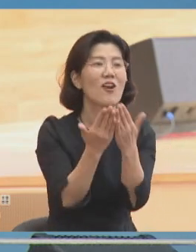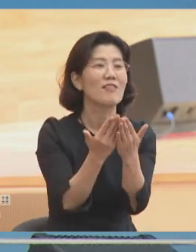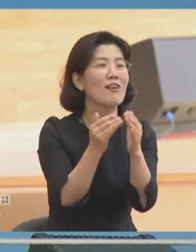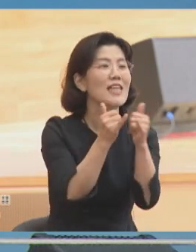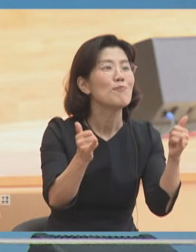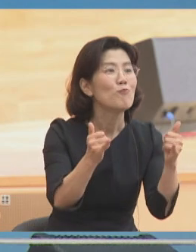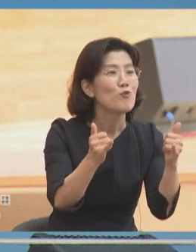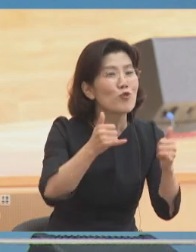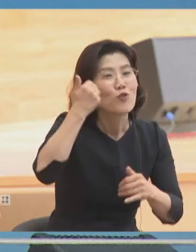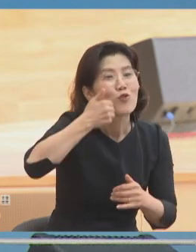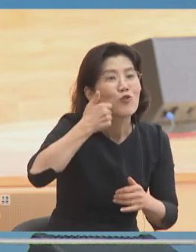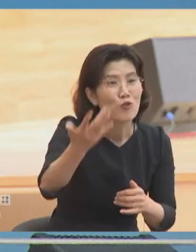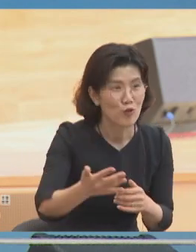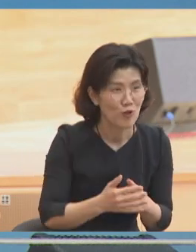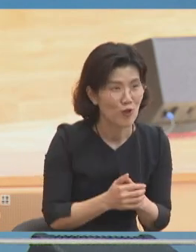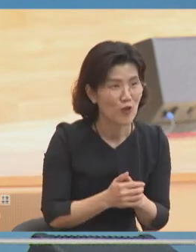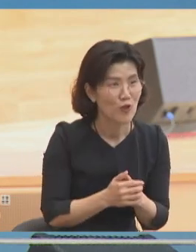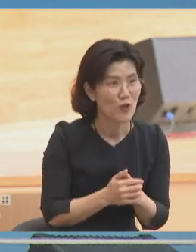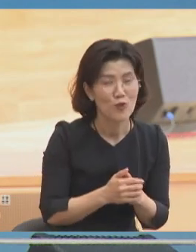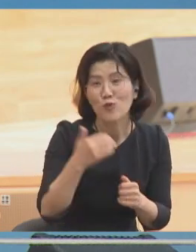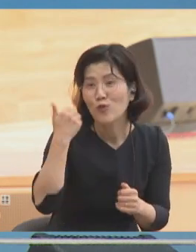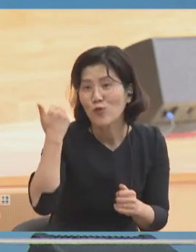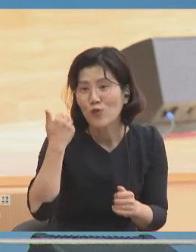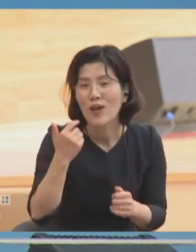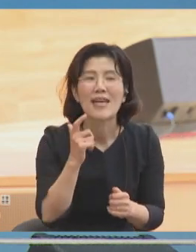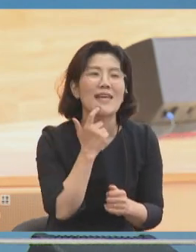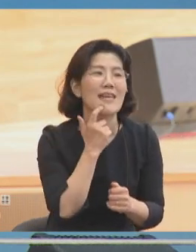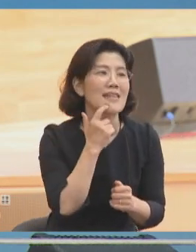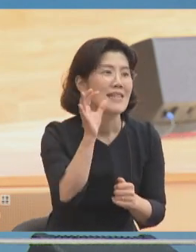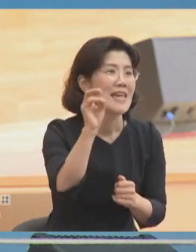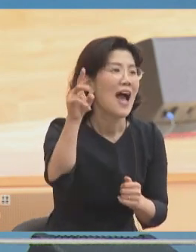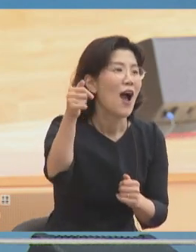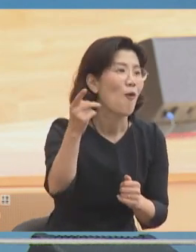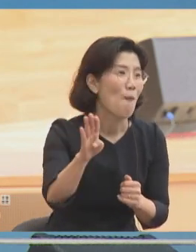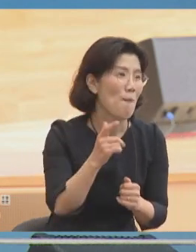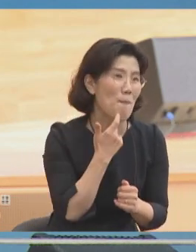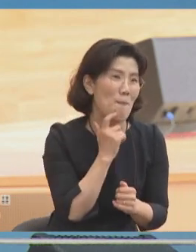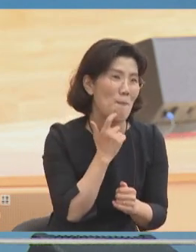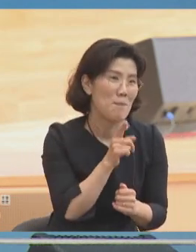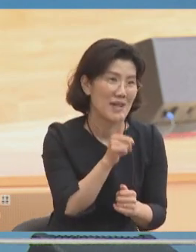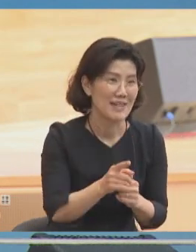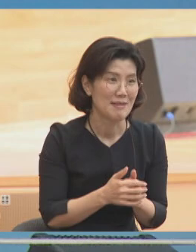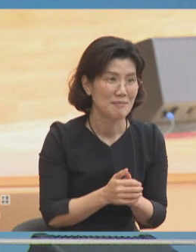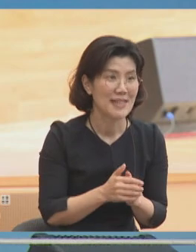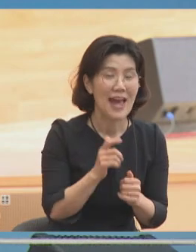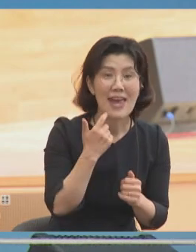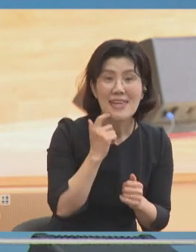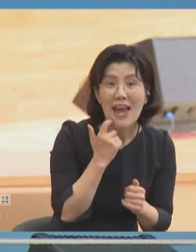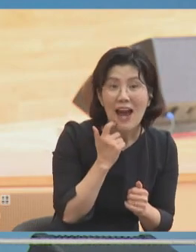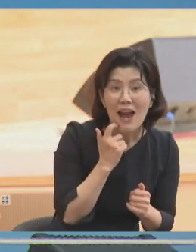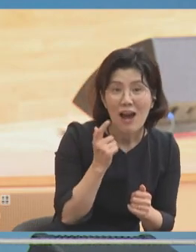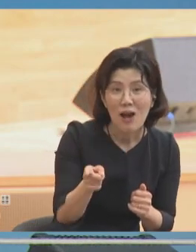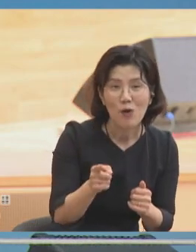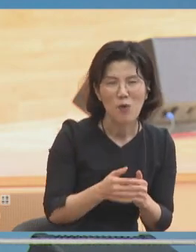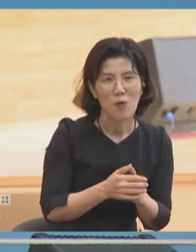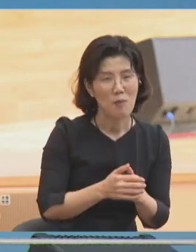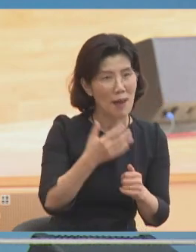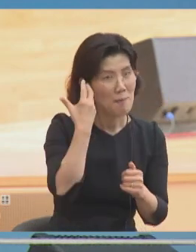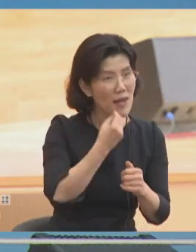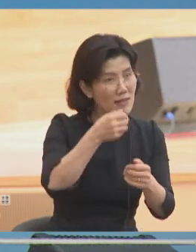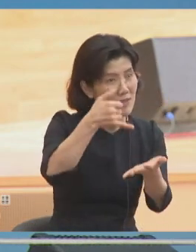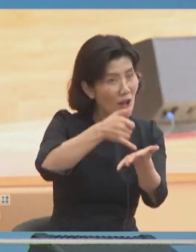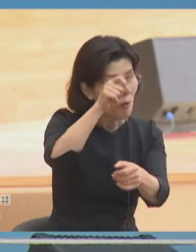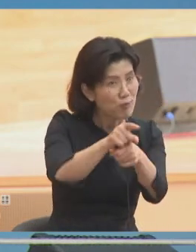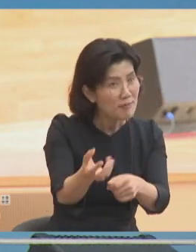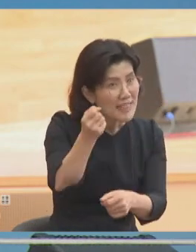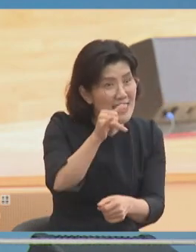아세요 사랑하는 성경 인물은 바로 야곱입니다 분 야곱도 다윗처럼 뭔가 매력적인 성품을 가지고